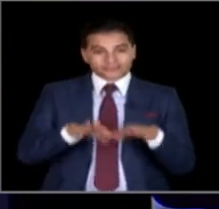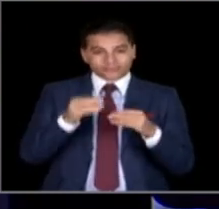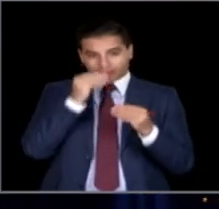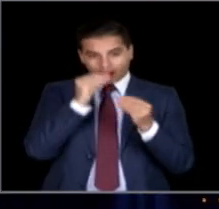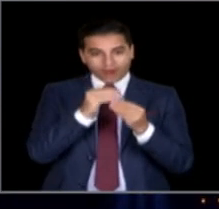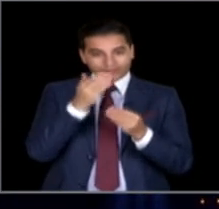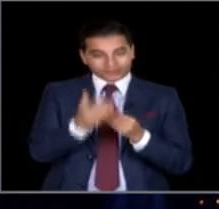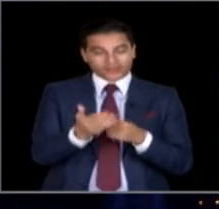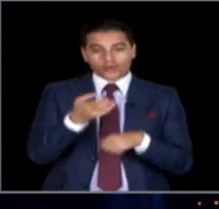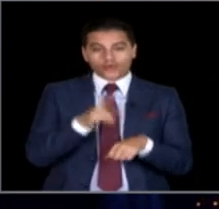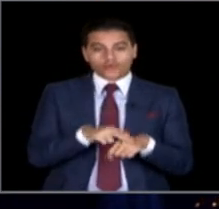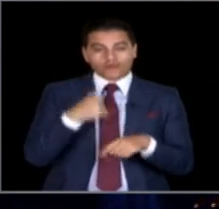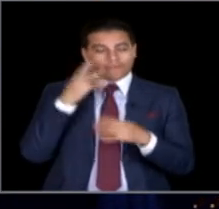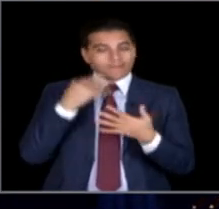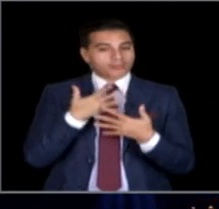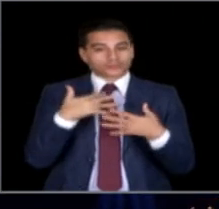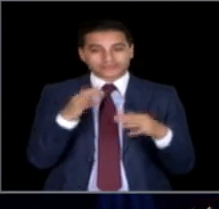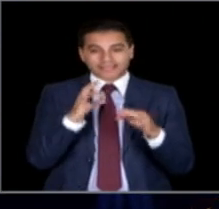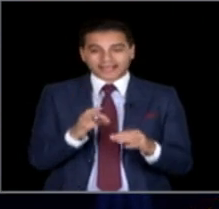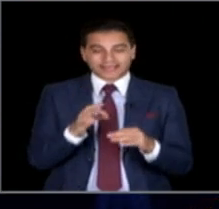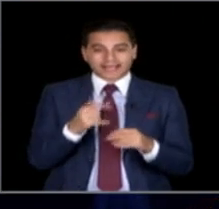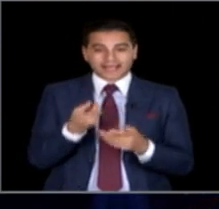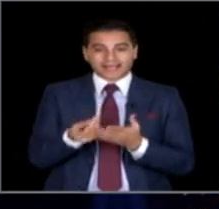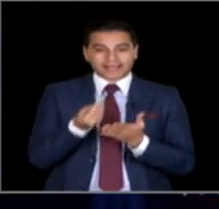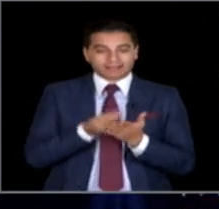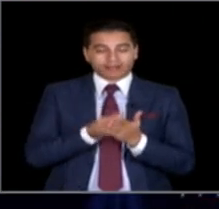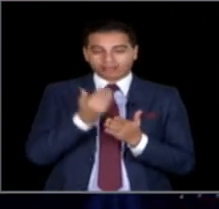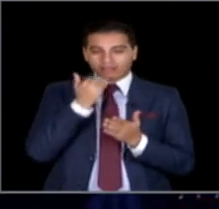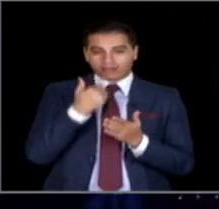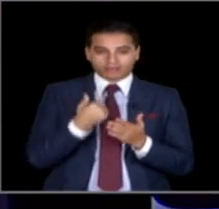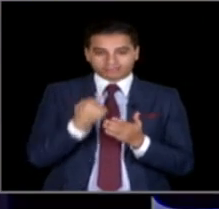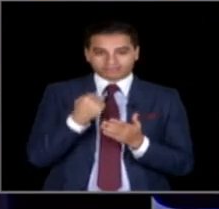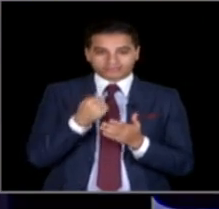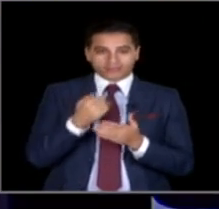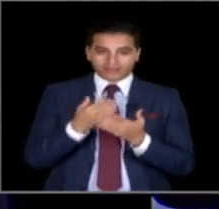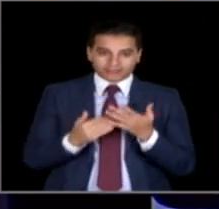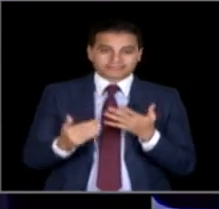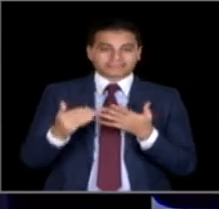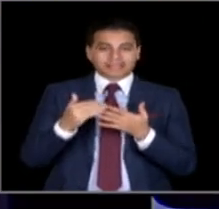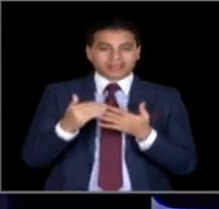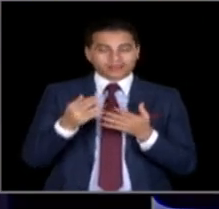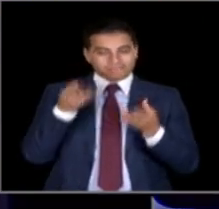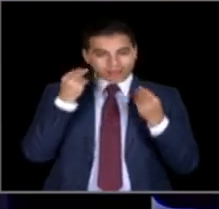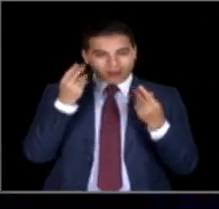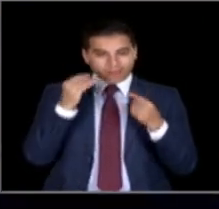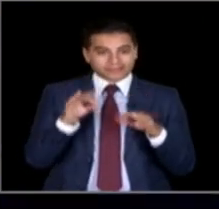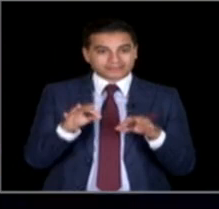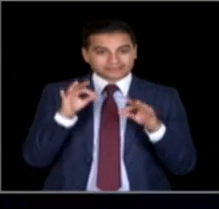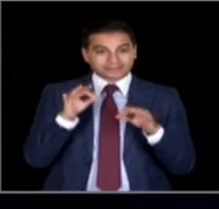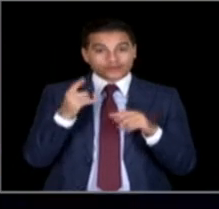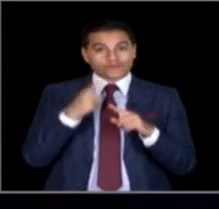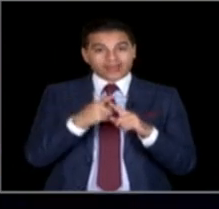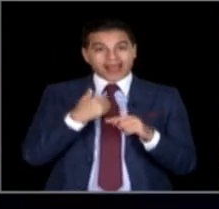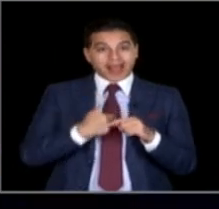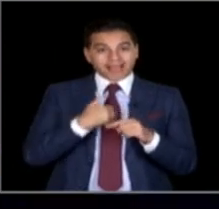حضرتك، و كنت مبسوط جدا. فهي ادتني ثقة بالنفس عن الاول، واكتسبت معلومات جديده. لا